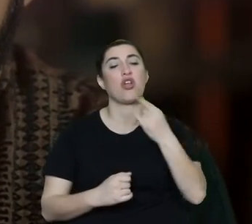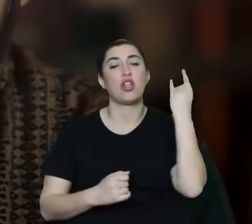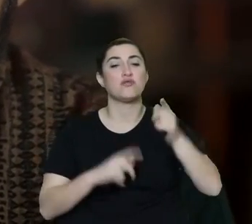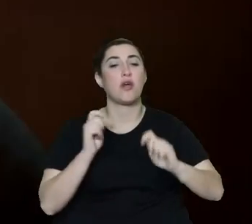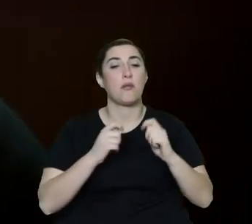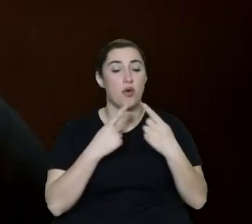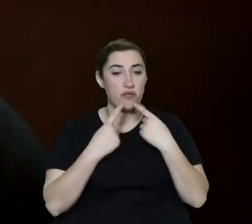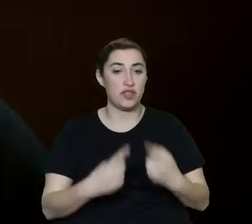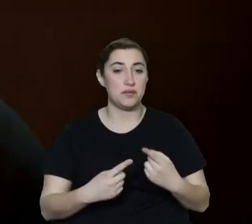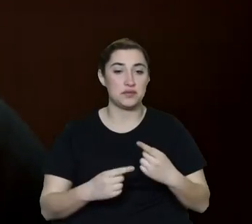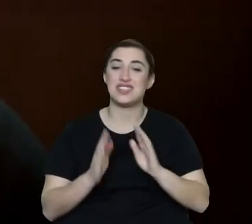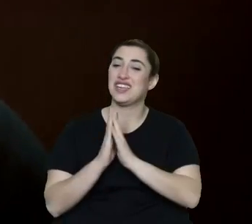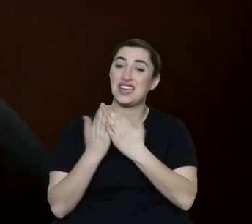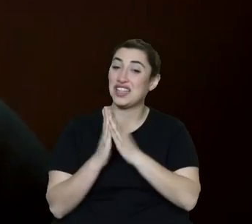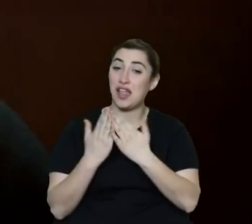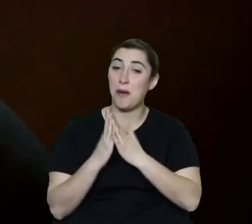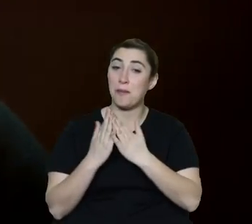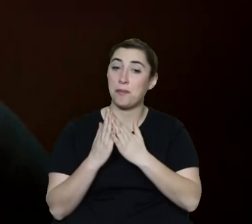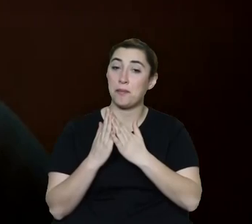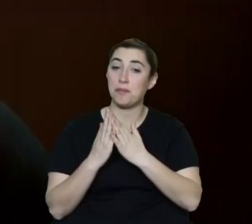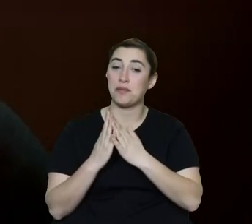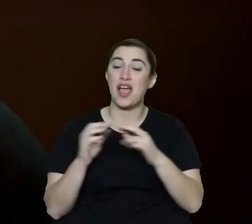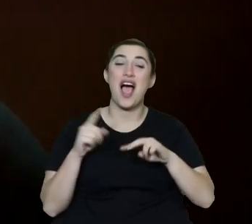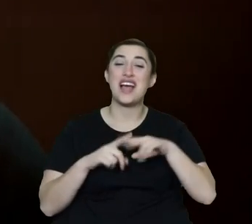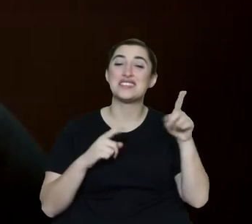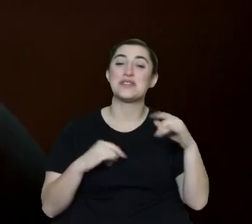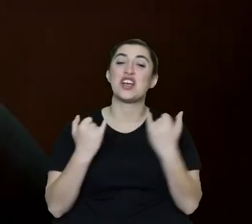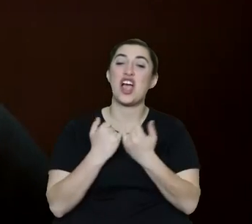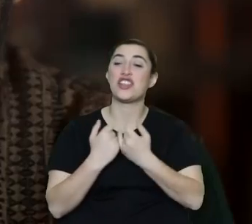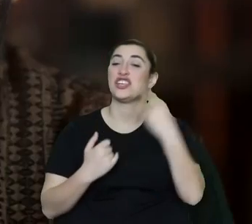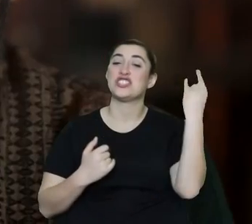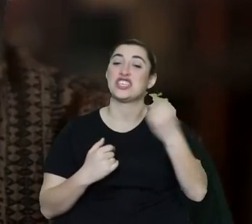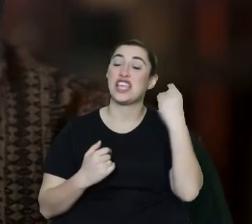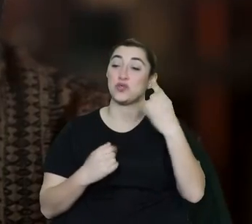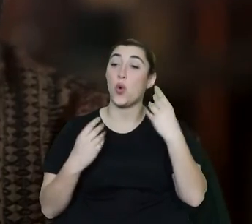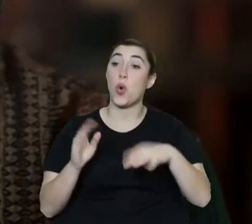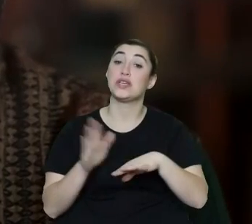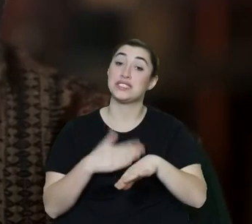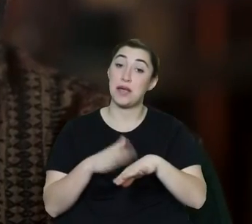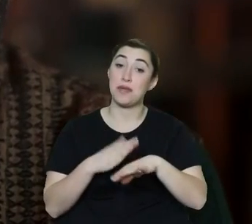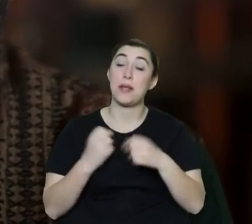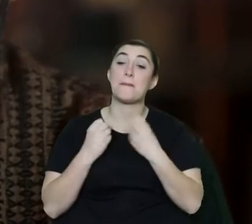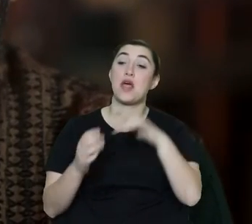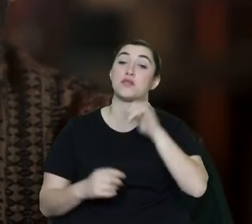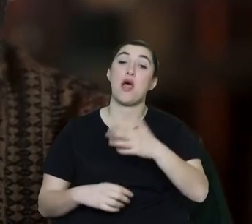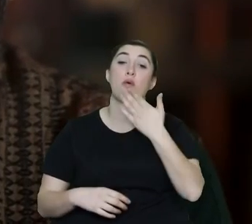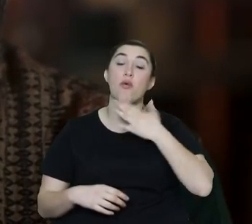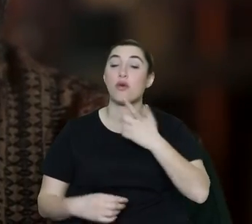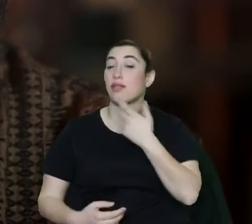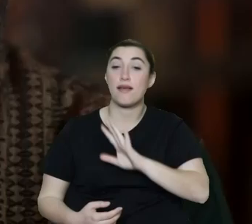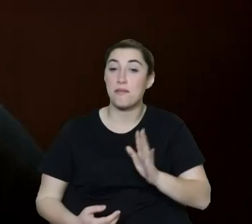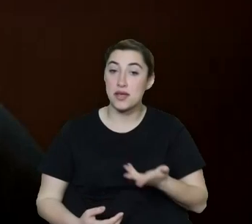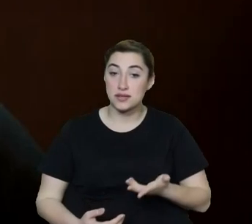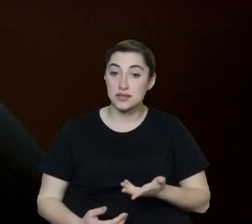demiştir. Kitap, keçici Azmi'nin kardeşi Berduş'tur. O sebepten mirasta hakkı yoktur